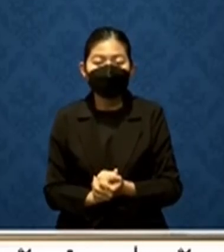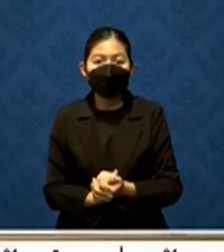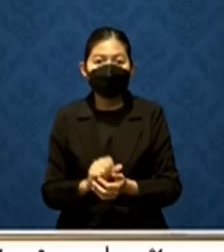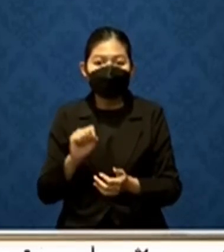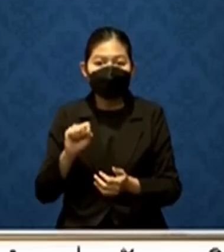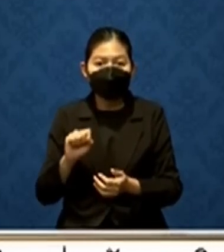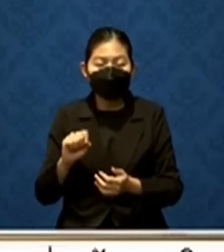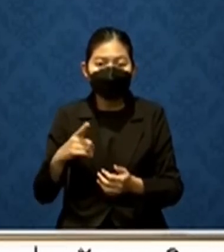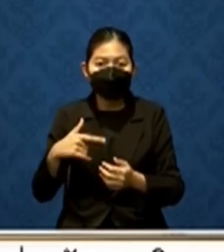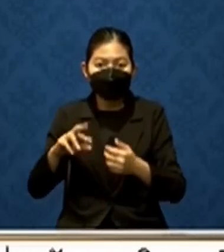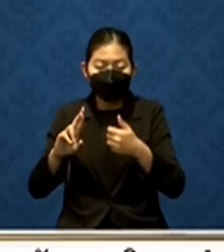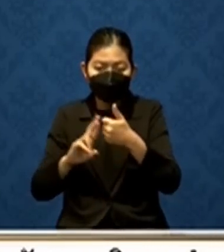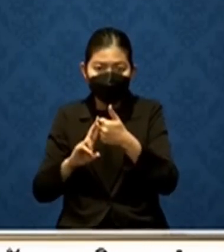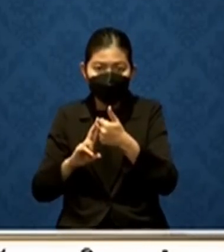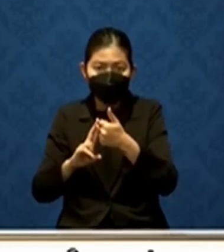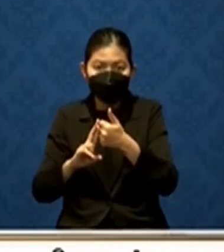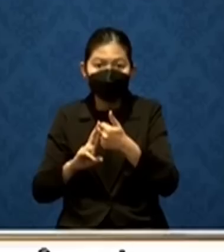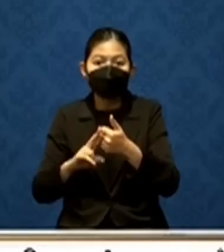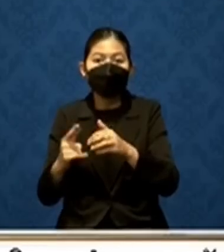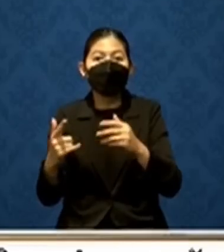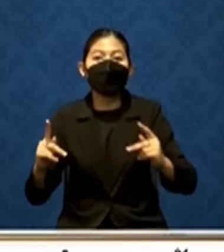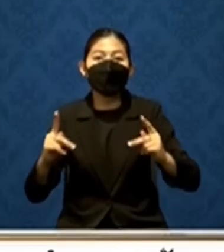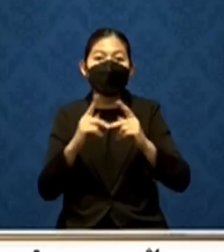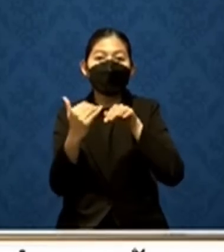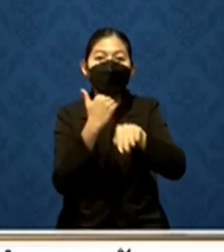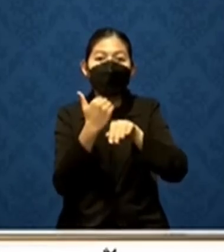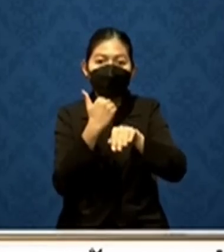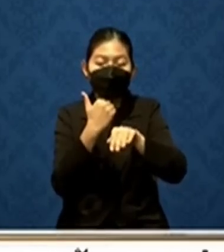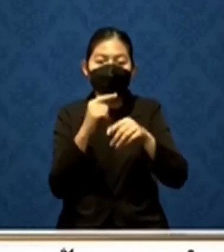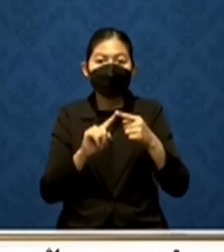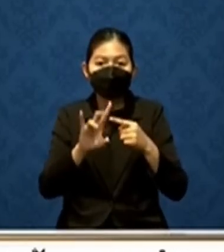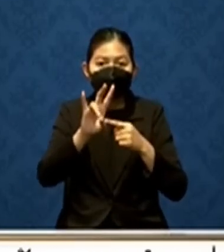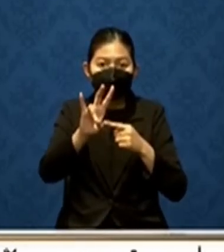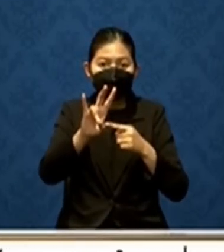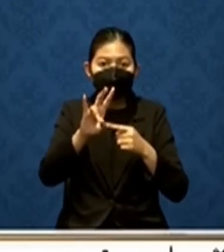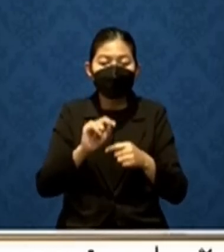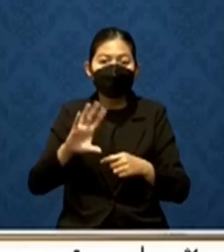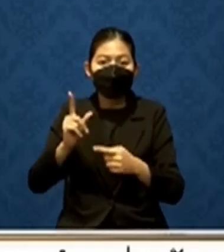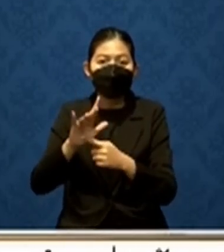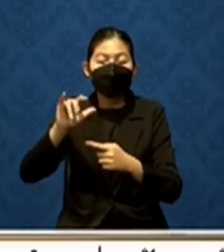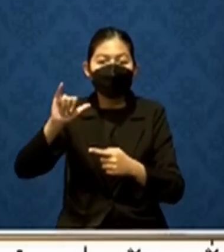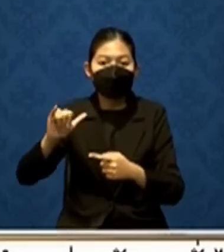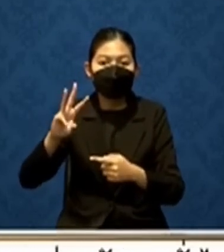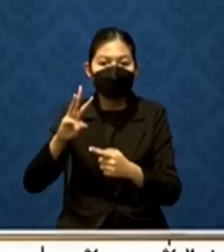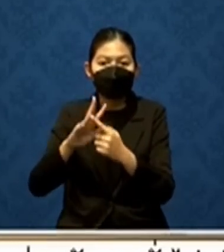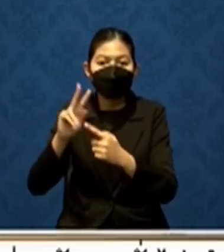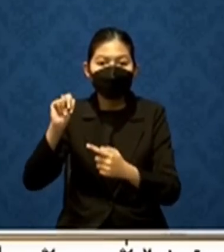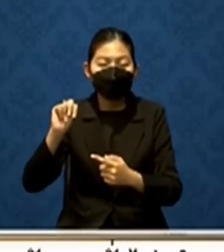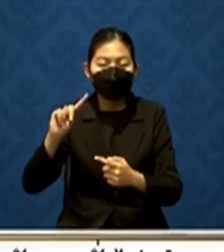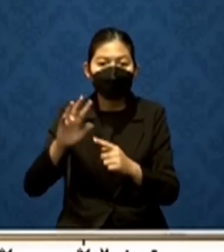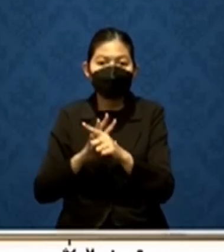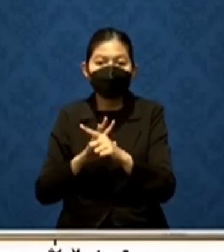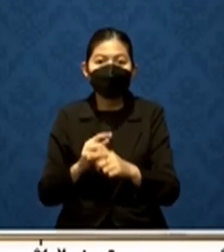รัฐมนตรีว่าการกระทรวงคมนาคม7นายชัยวุฒิธนาธรรมมานุสรณ์